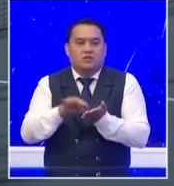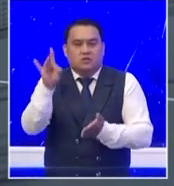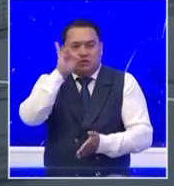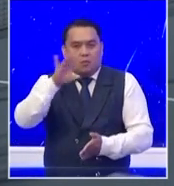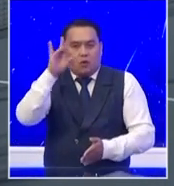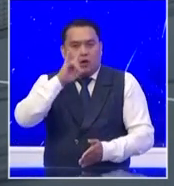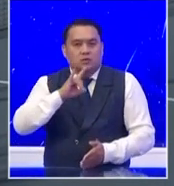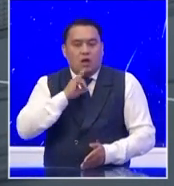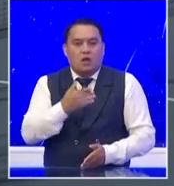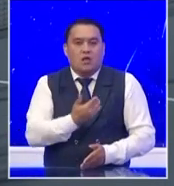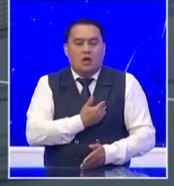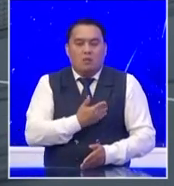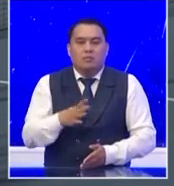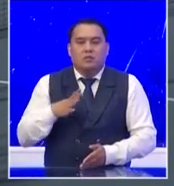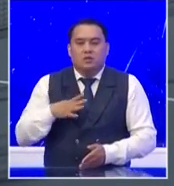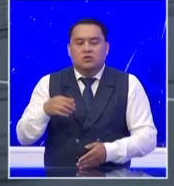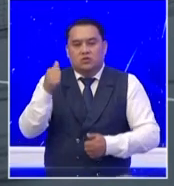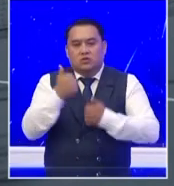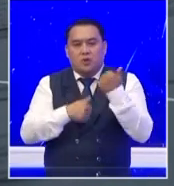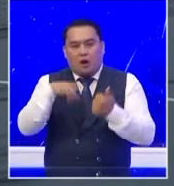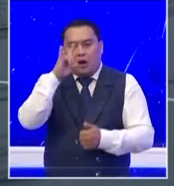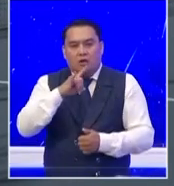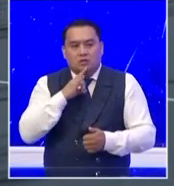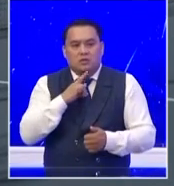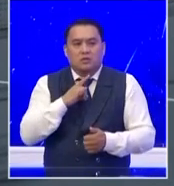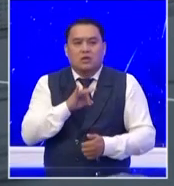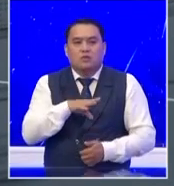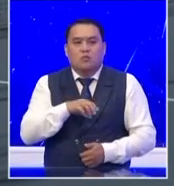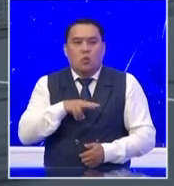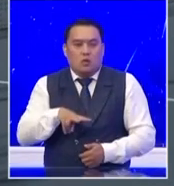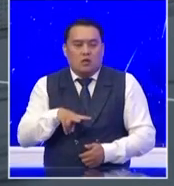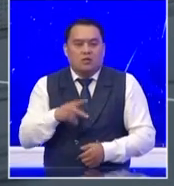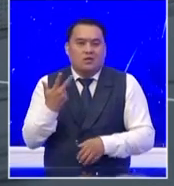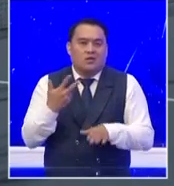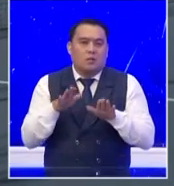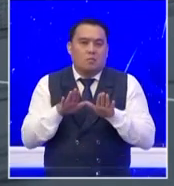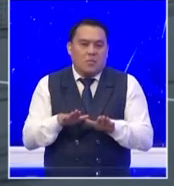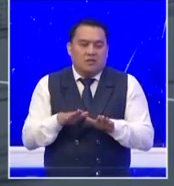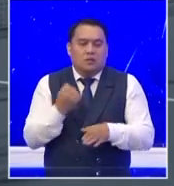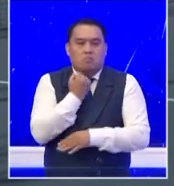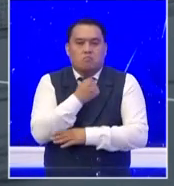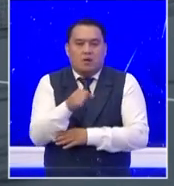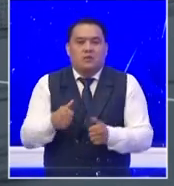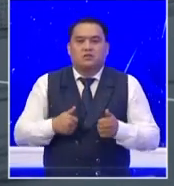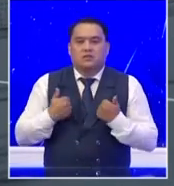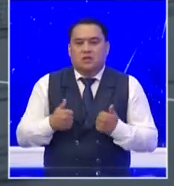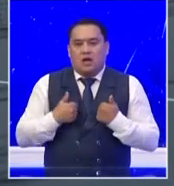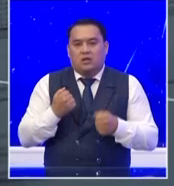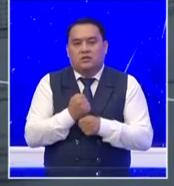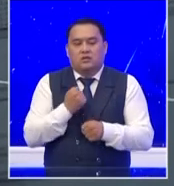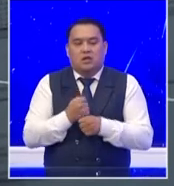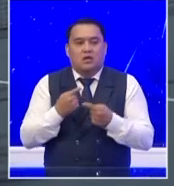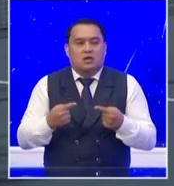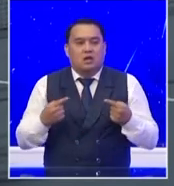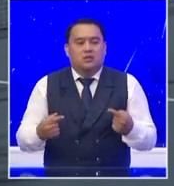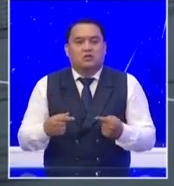чемпионкой Казахстана. Я уже становилась призеркой чемпионата страны в дисциплине рэдбол. Заняла 3-е место. Чтобы победить, я старалась. Делала разножку,